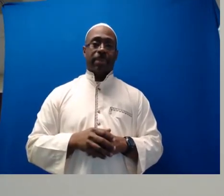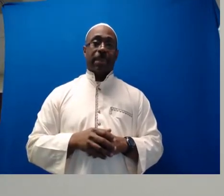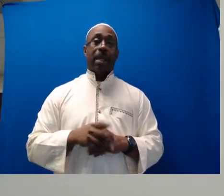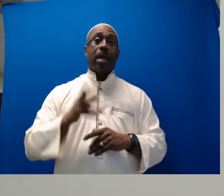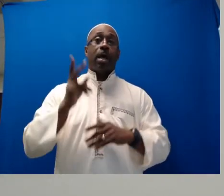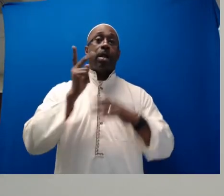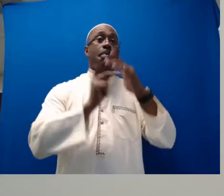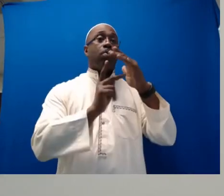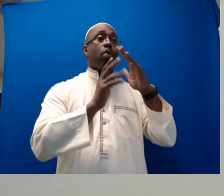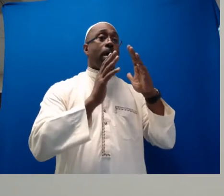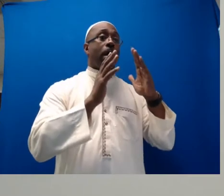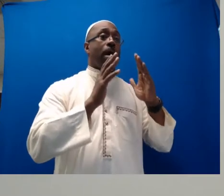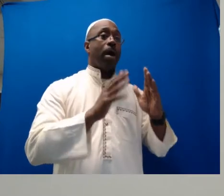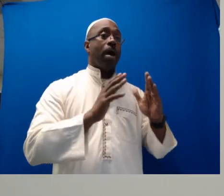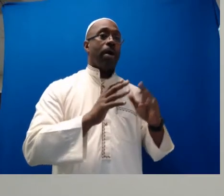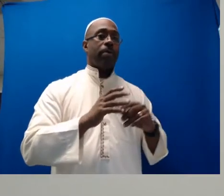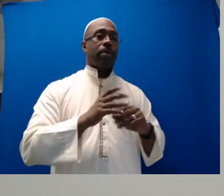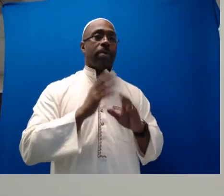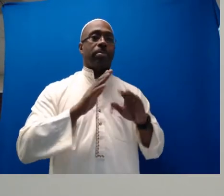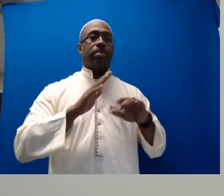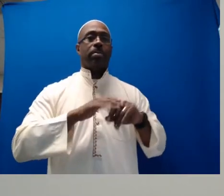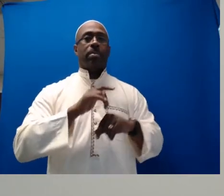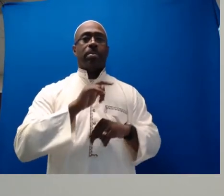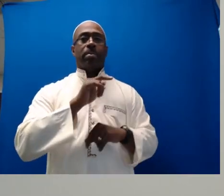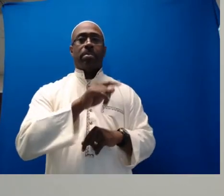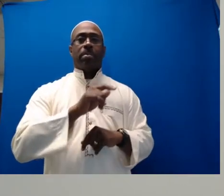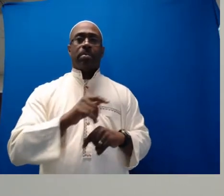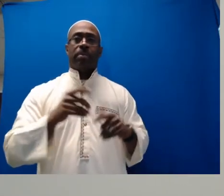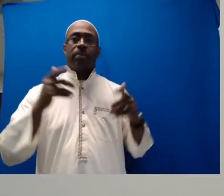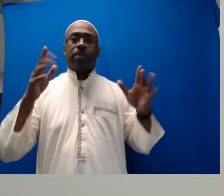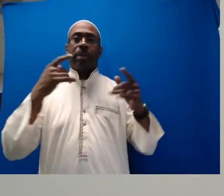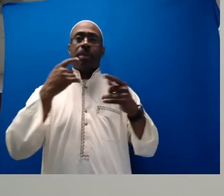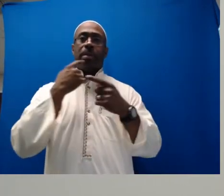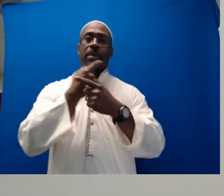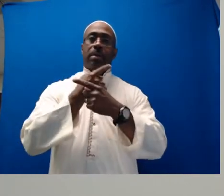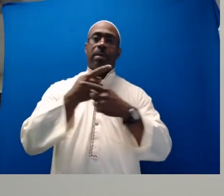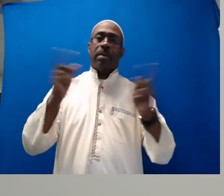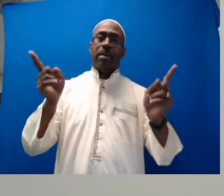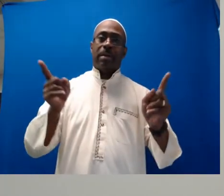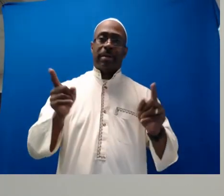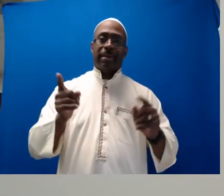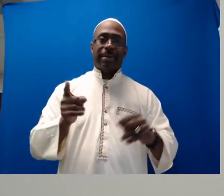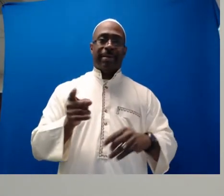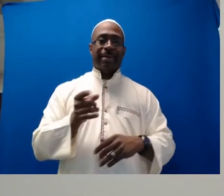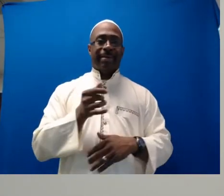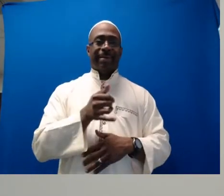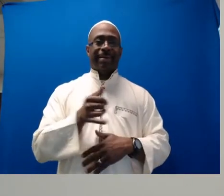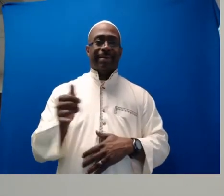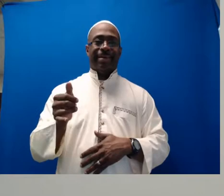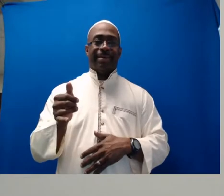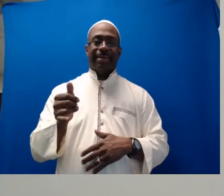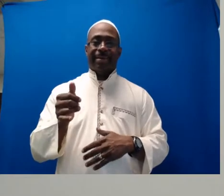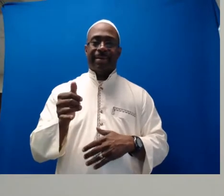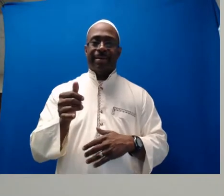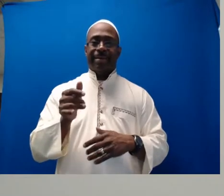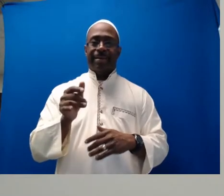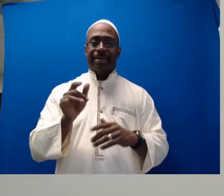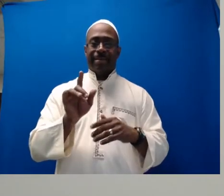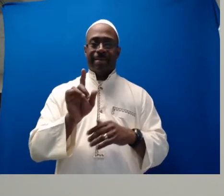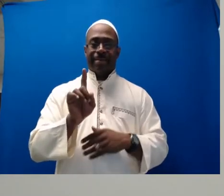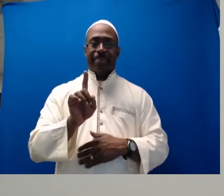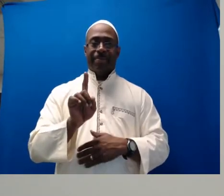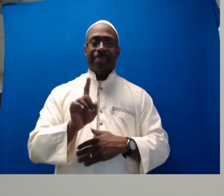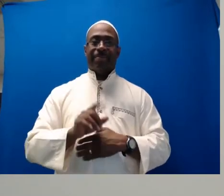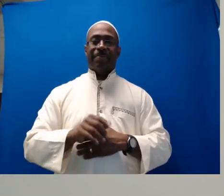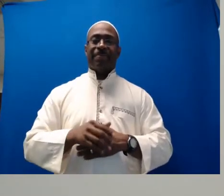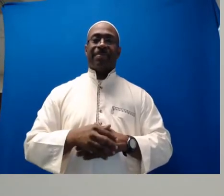that the Prophet sallallahu alayhi wa alihi wa sallam said, إِذَا قُلْتَ لِصَاحِبِكَ يَوْمَ